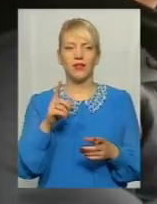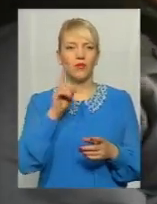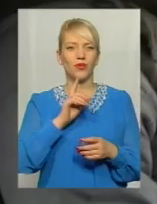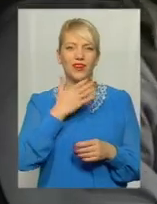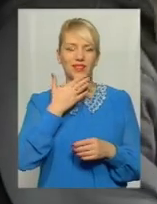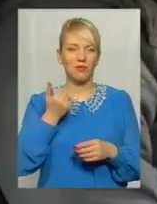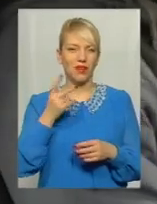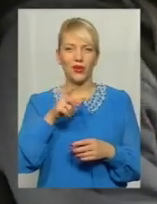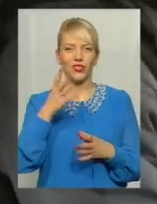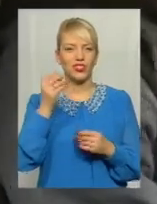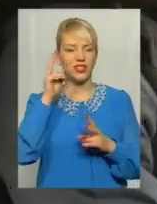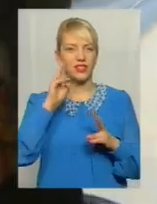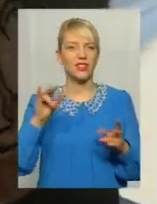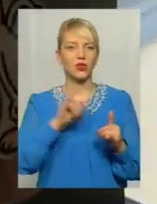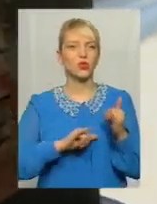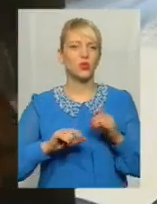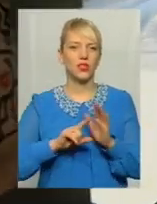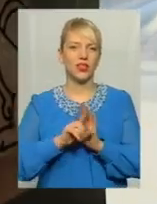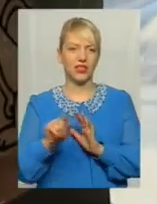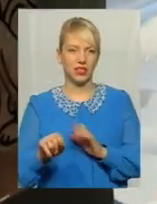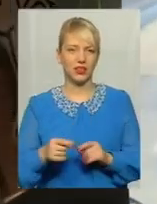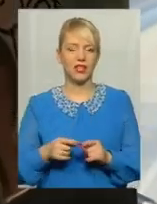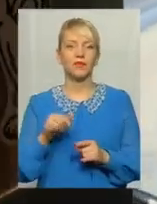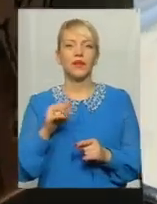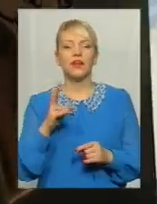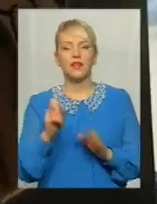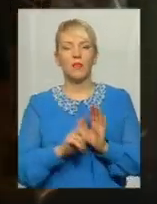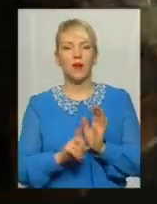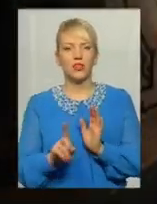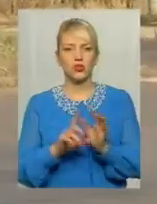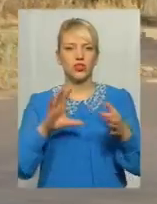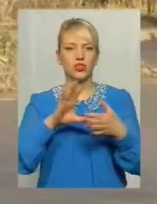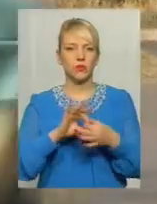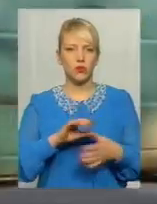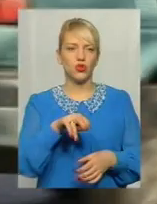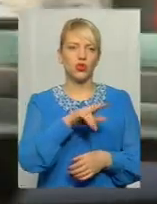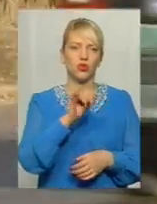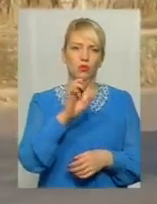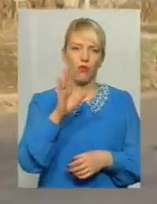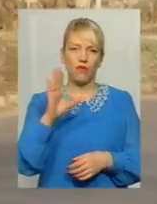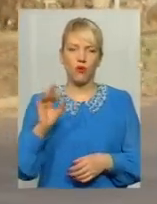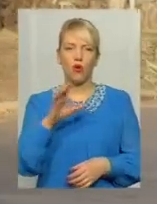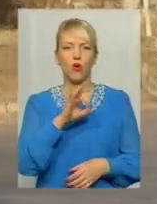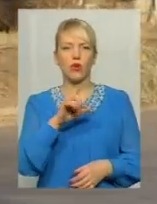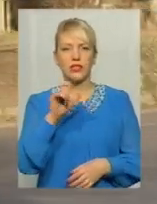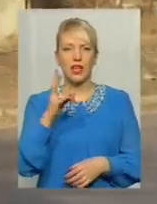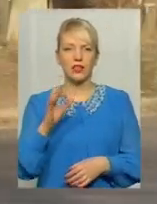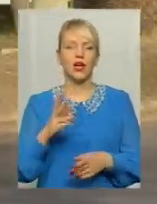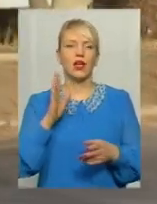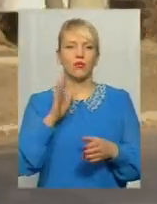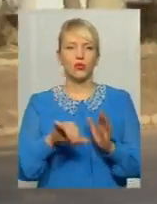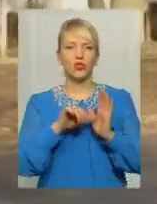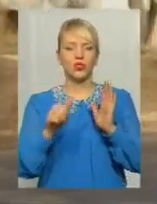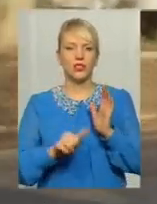не знають? Ще не знають, куди їхати. Тепер на маршруті сполученням Дубове-Озерна замість 6 тридцяток курсуватимуть 16